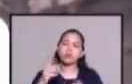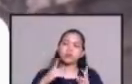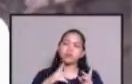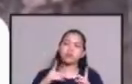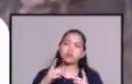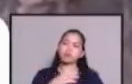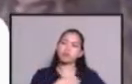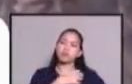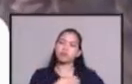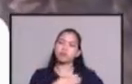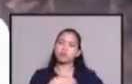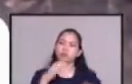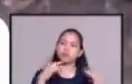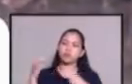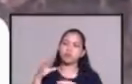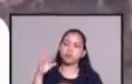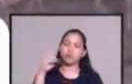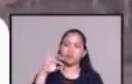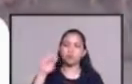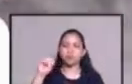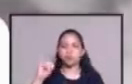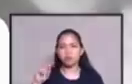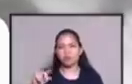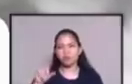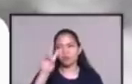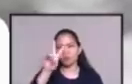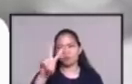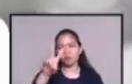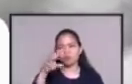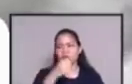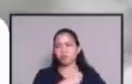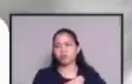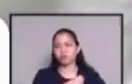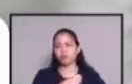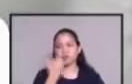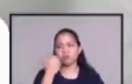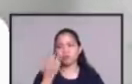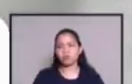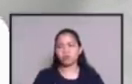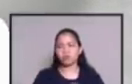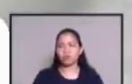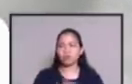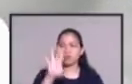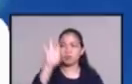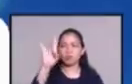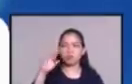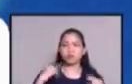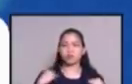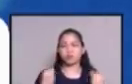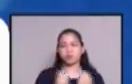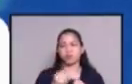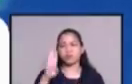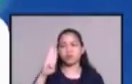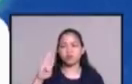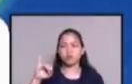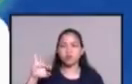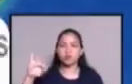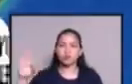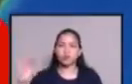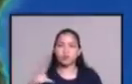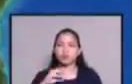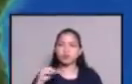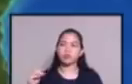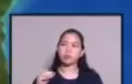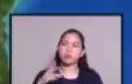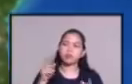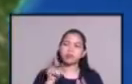nang paputukan sila ng maote ISIS group. 2 sundalo at 2 rebelde ang nasawi. 8 miyembro naman ng BIFF at 1 miyembro ng maote group